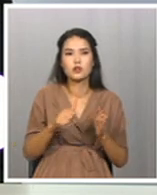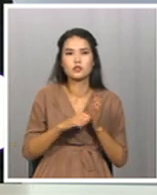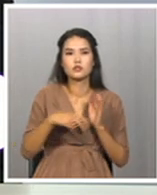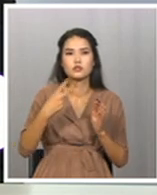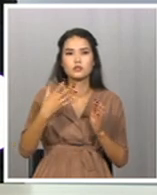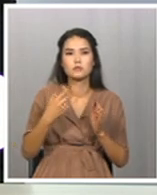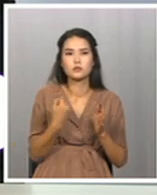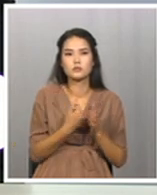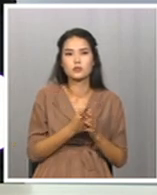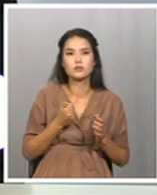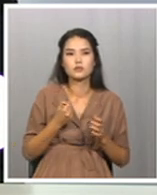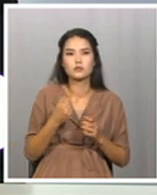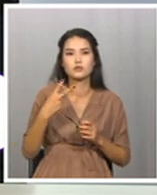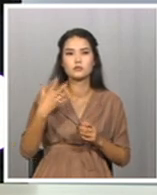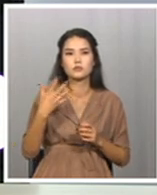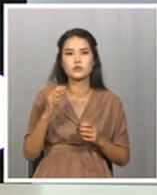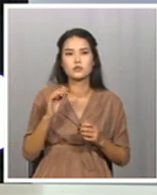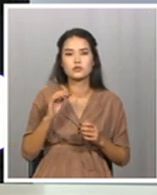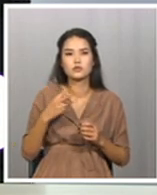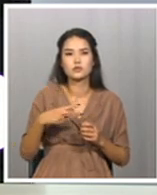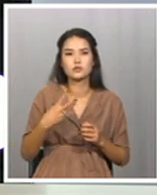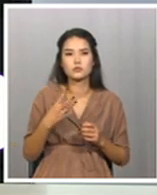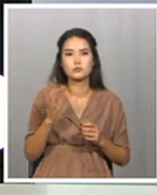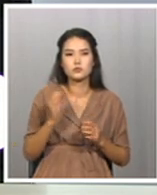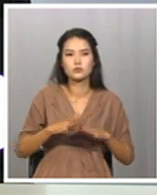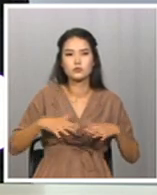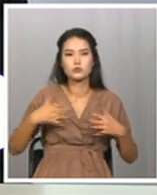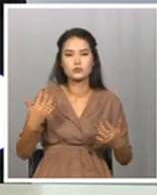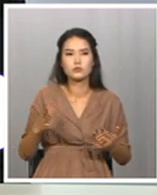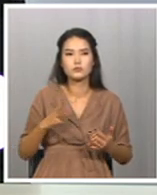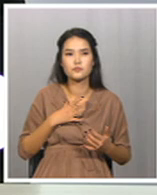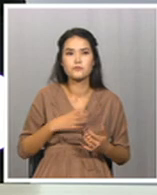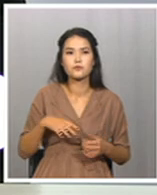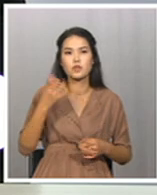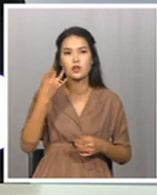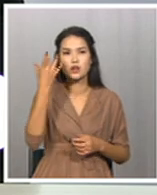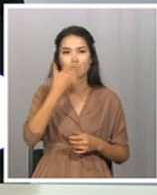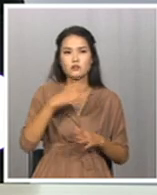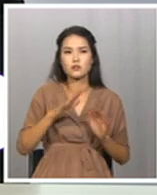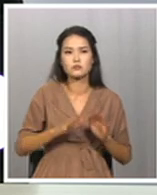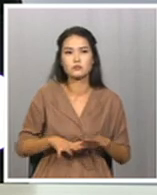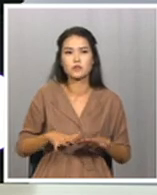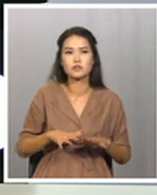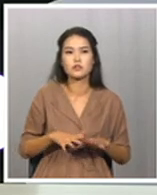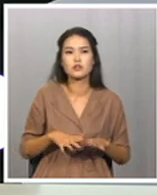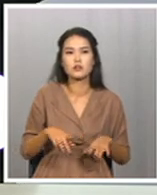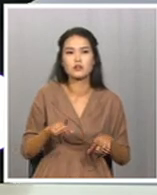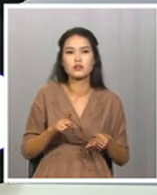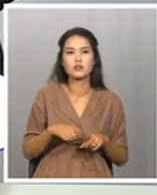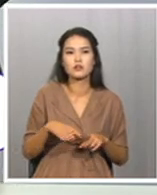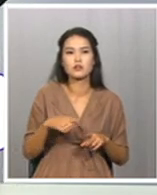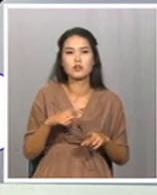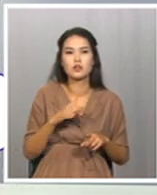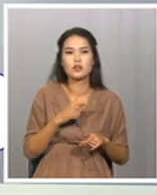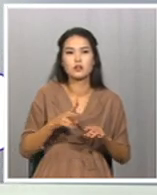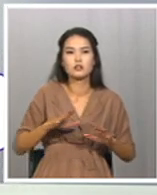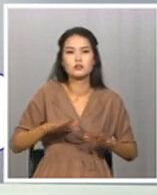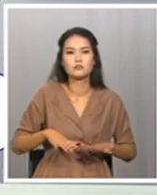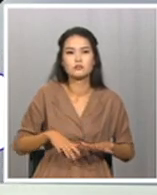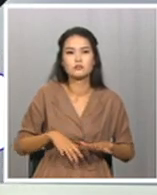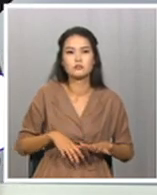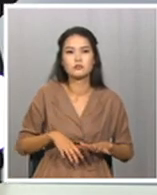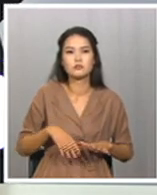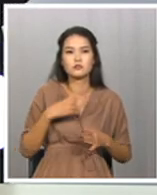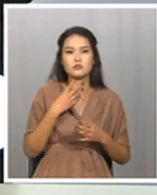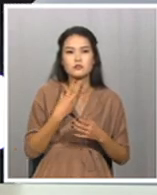625 доллардан 2300 долларға дейін көтерілген. Ал Африка аумағында үлкен өзгерісті байқамаймыз, өйткені бұл аумақта